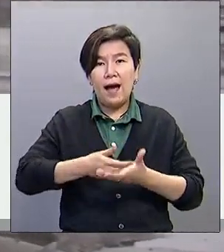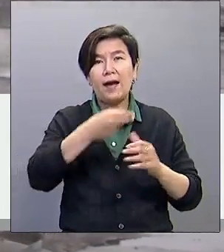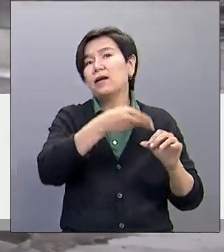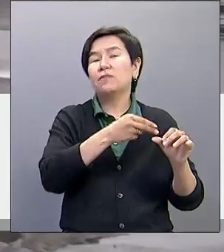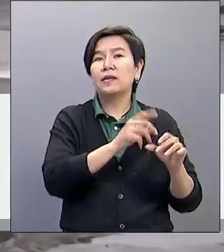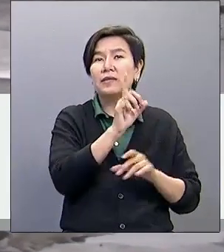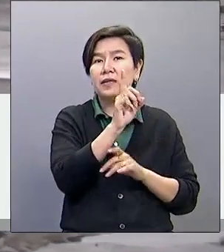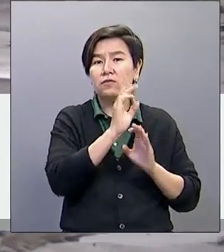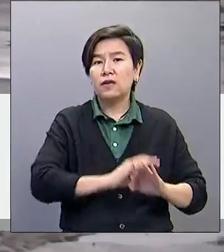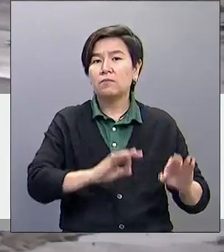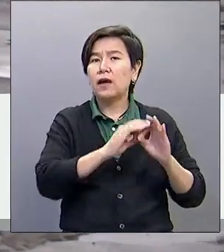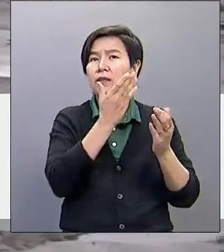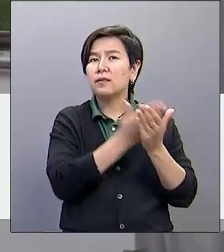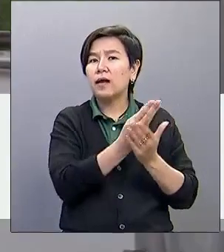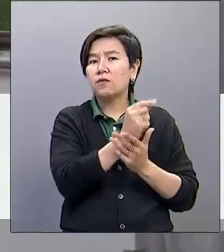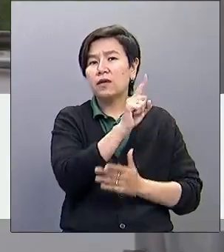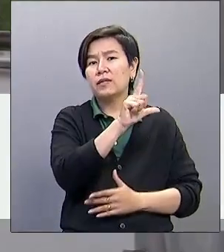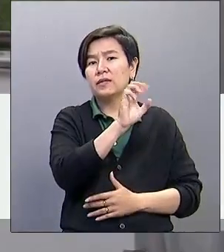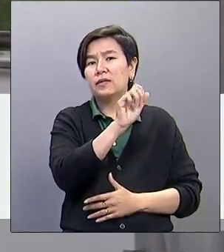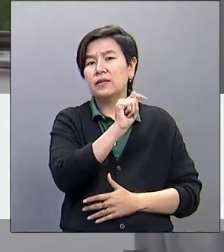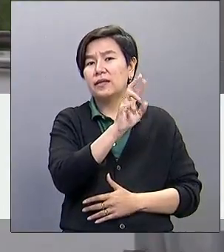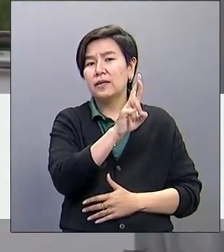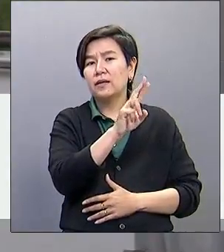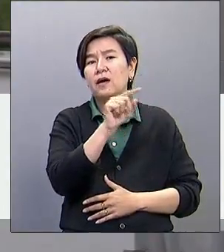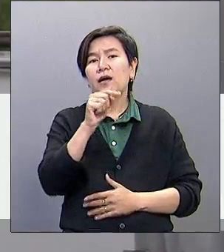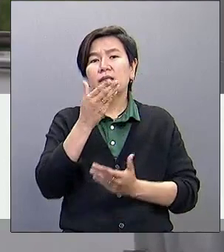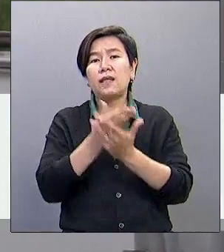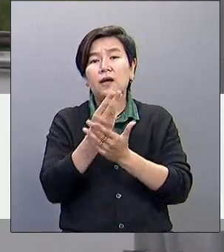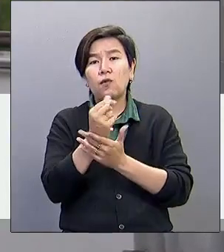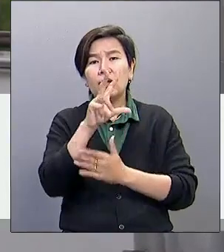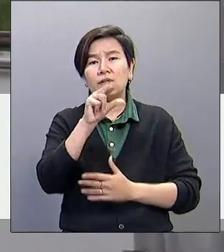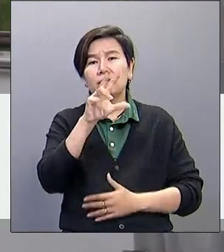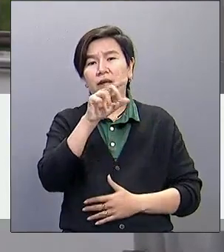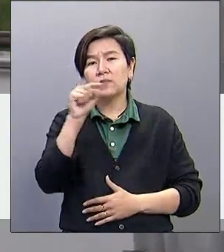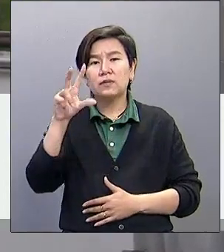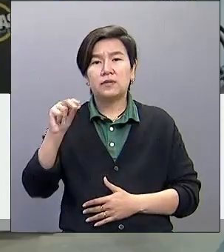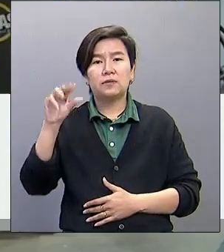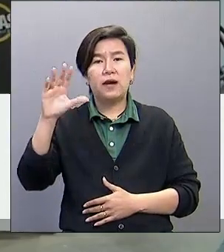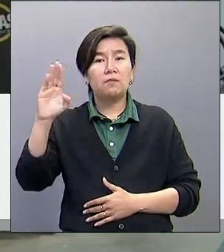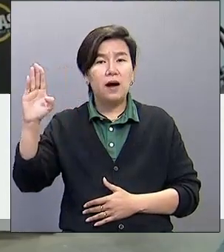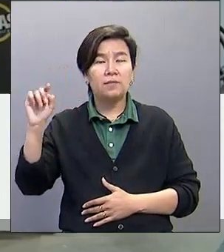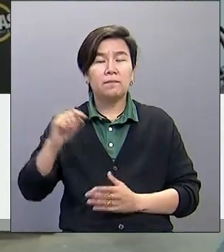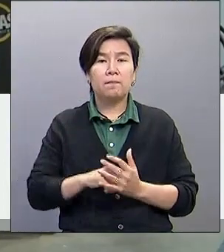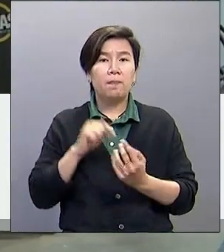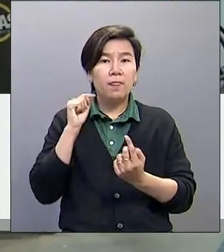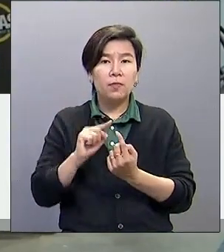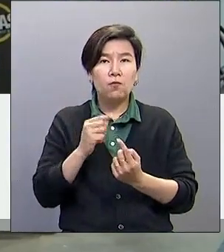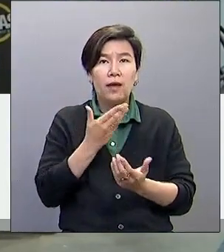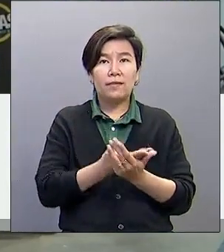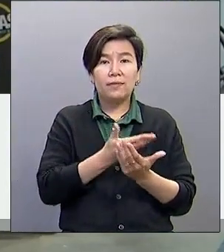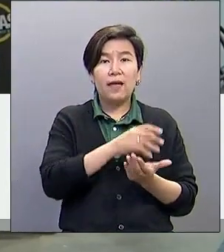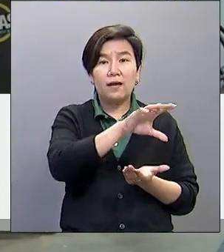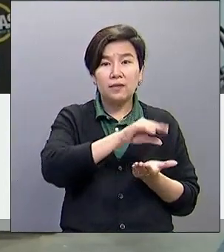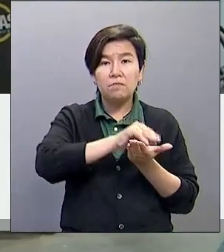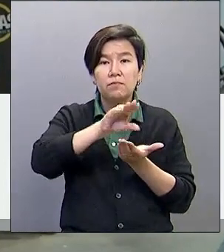อยู่ในช่วงราคาลิตรละ33-35บาทประกอบกับการพิจารณาจัดเก็บเงินเข้าสู่